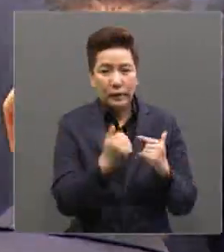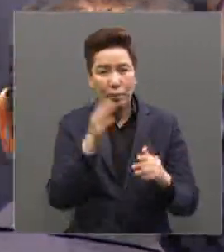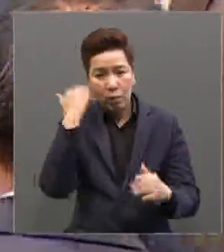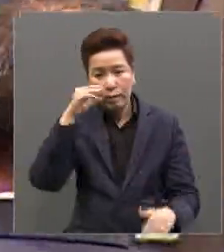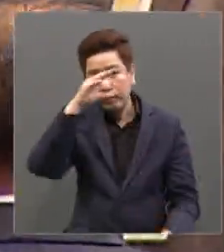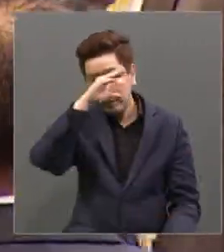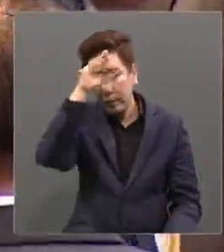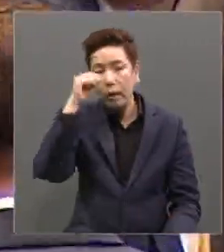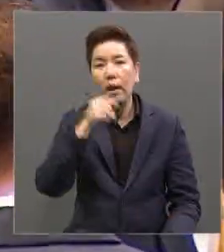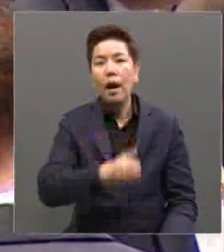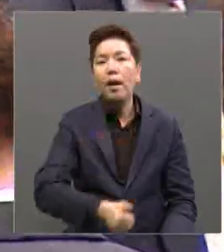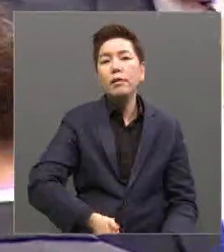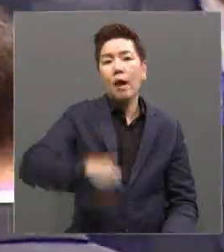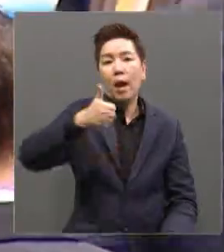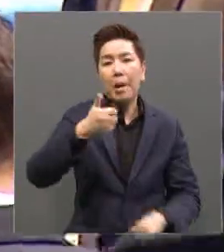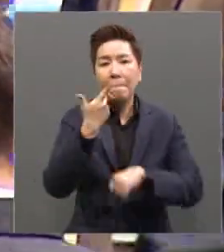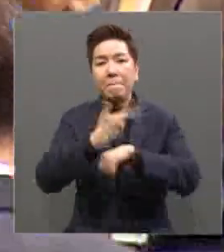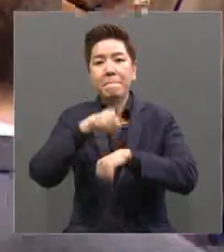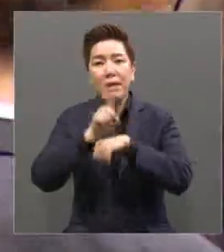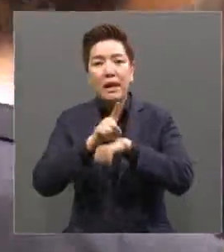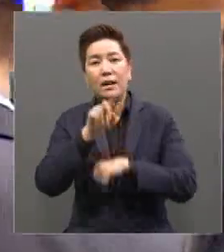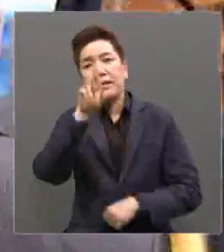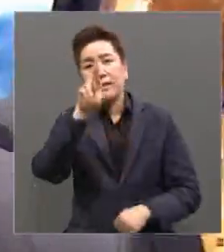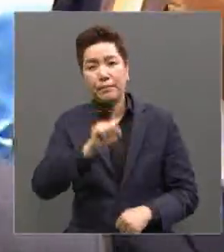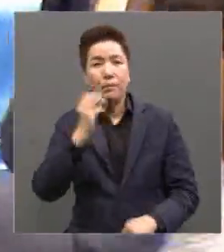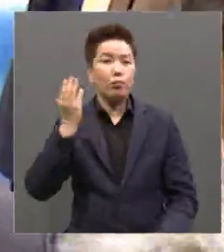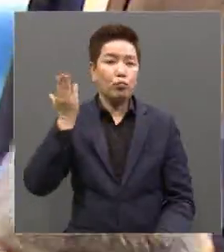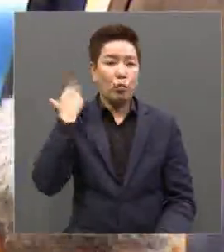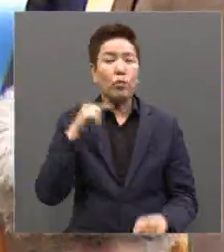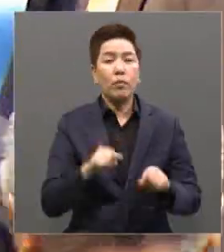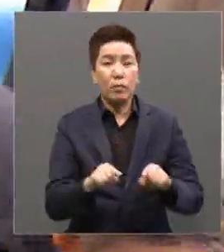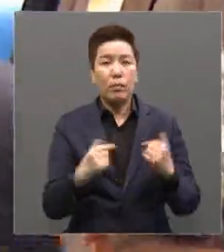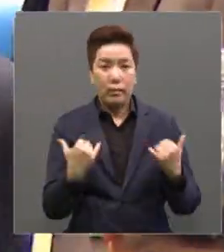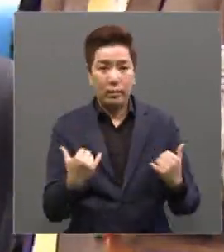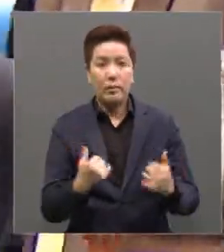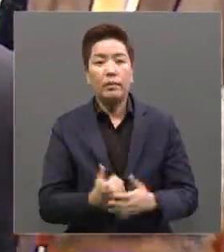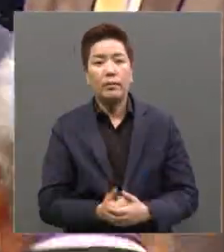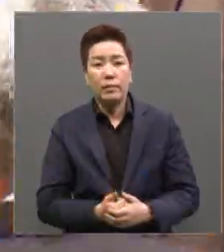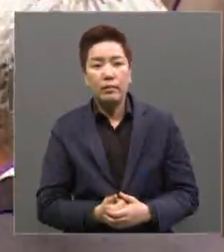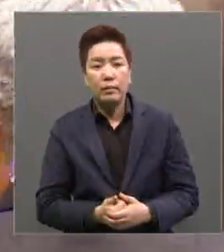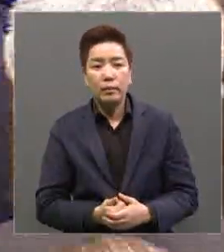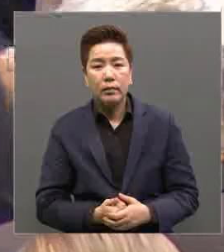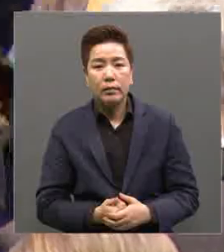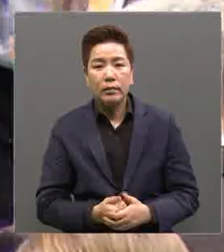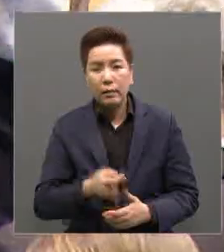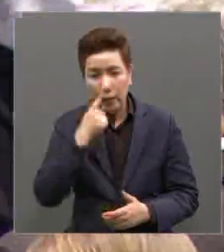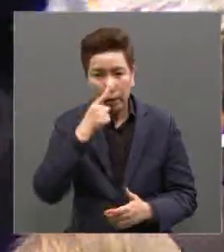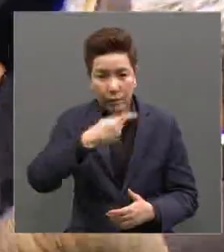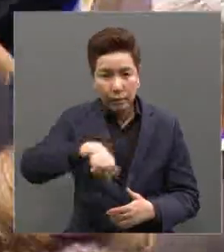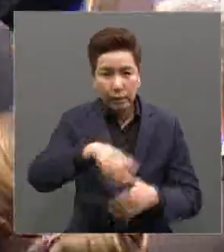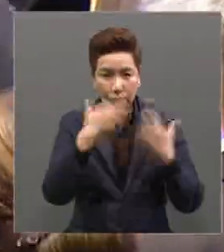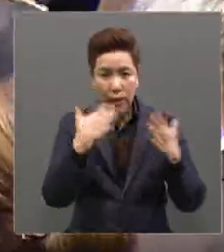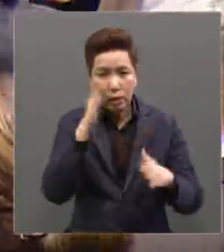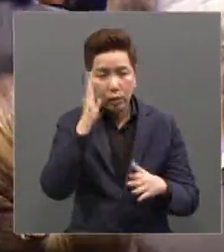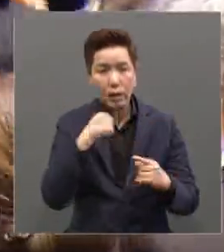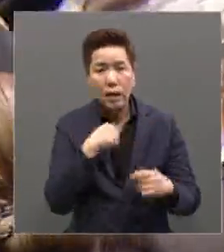นี้คือคุณชวนหลีกภัยได้รับย้อนกลับมาได้รับเลือกให้เป็นประธานสภาผู้แทนราษฎรครับคือแล้วหลังจากนั้นก็จะมีการ